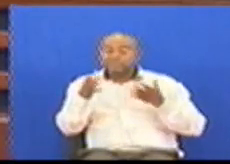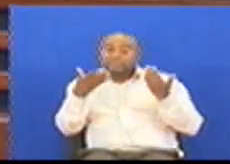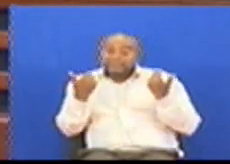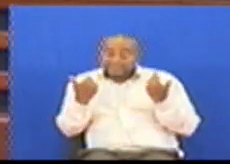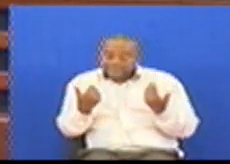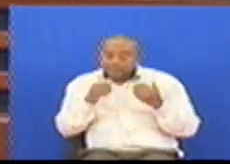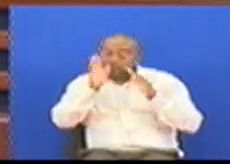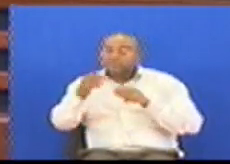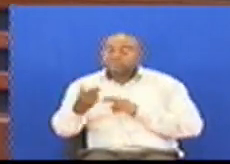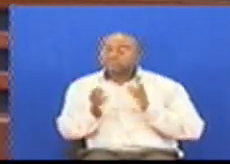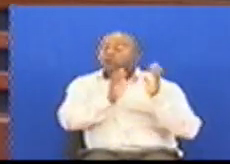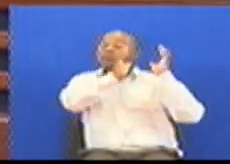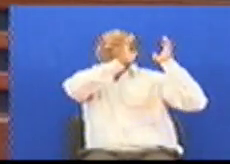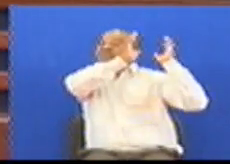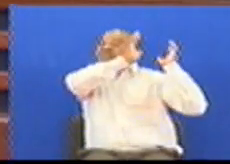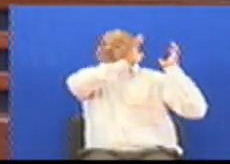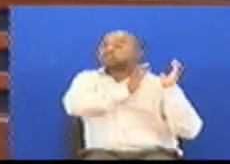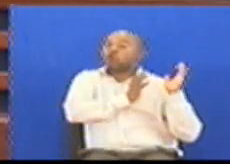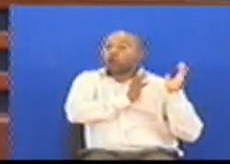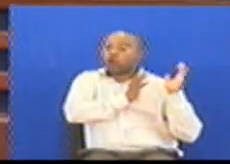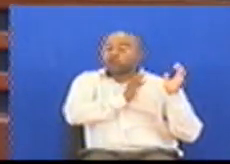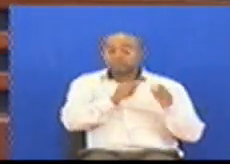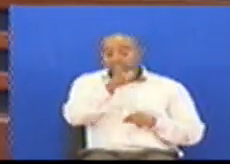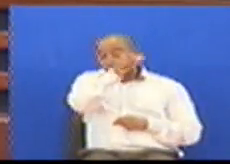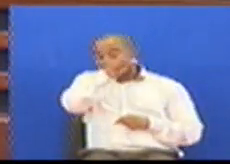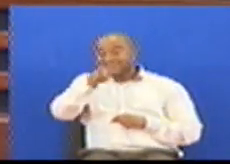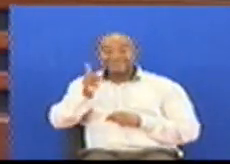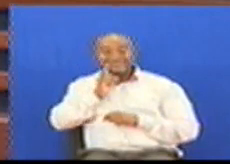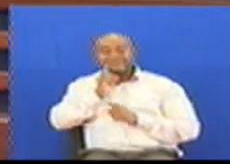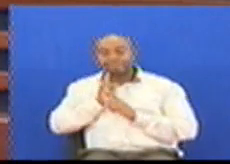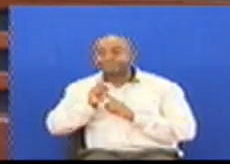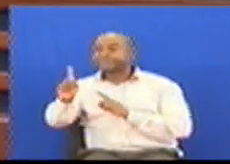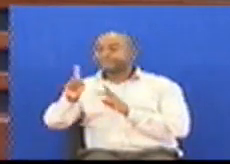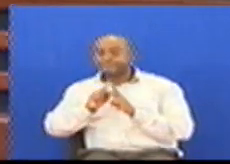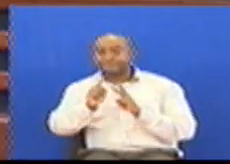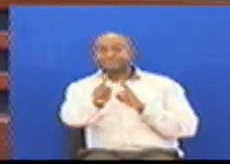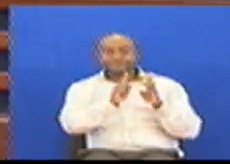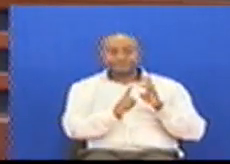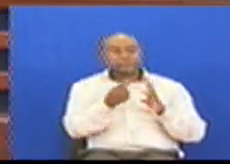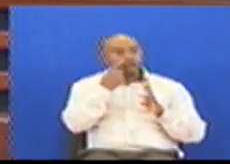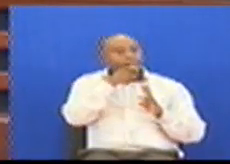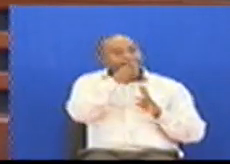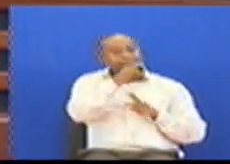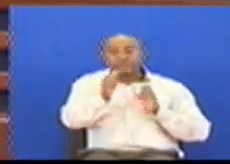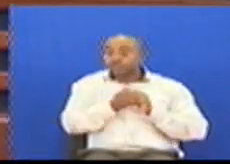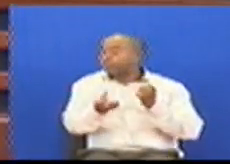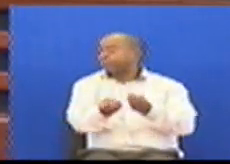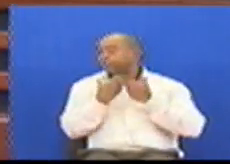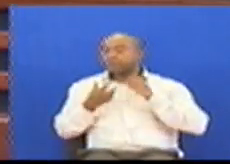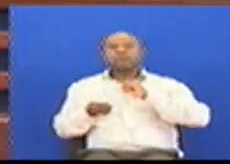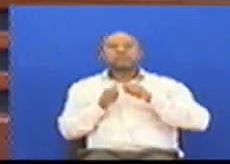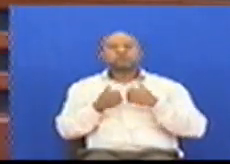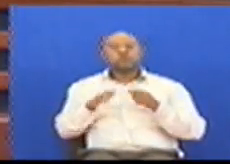kuwa mzigo, na wananchi kila wanakokwenda wataendelea kuona ni chombo ambacho kimekuja kutupa matatizo badala